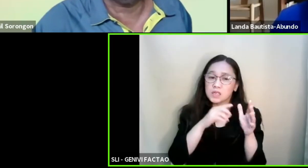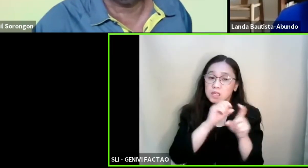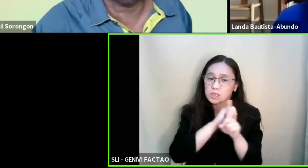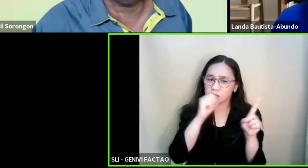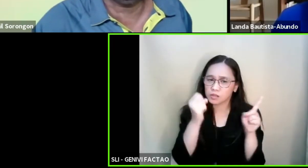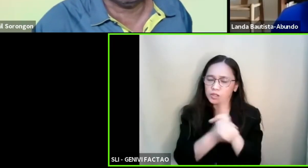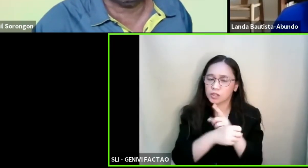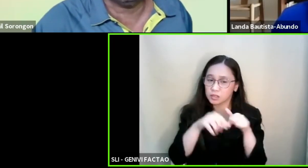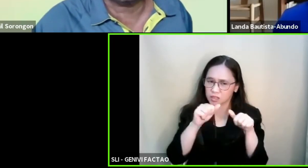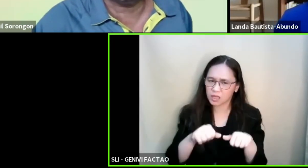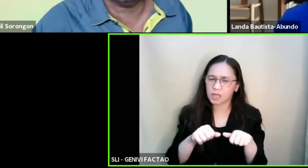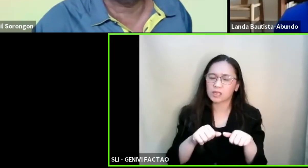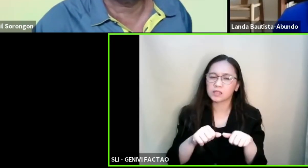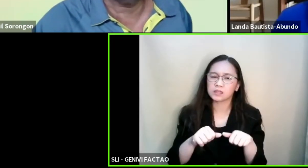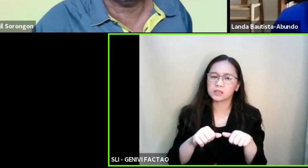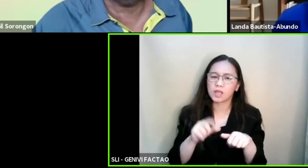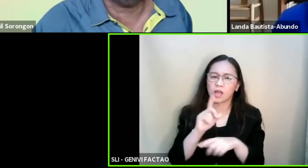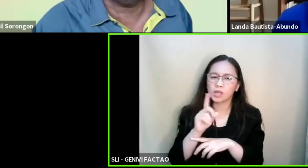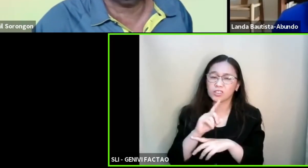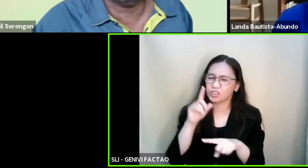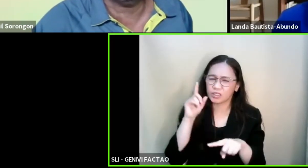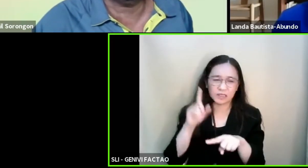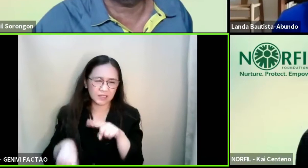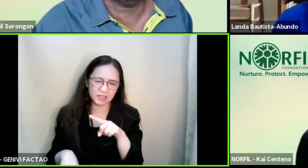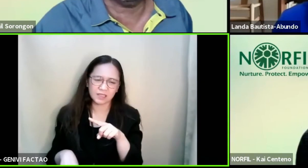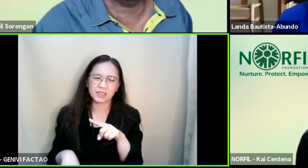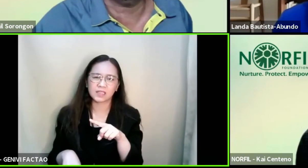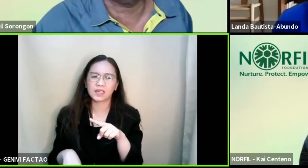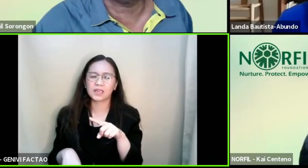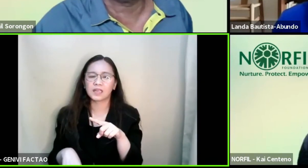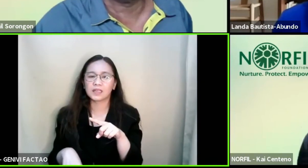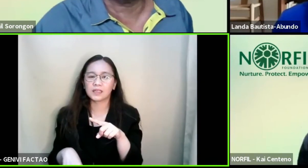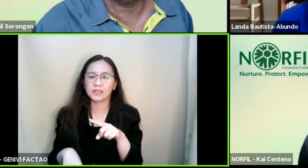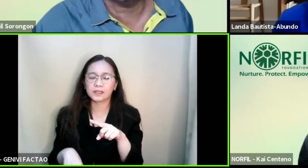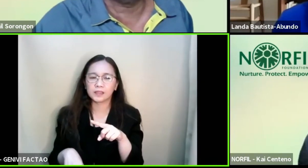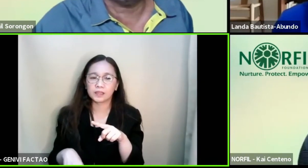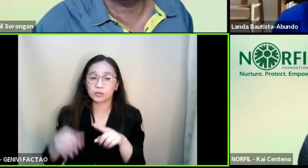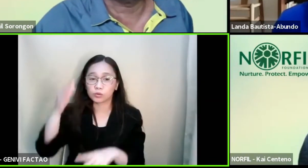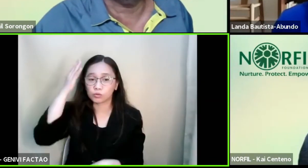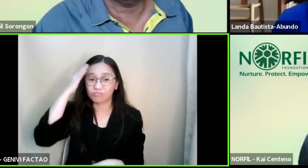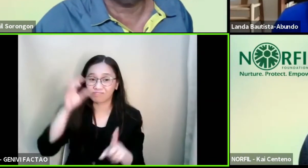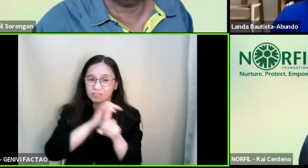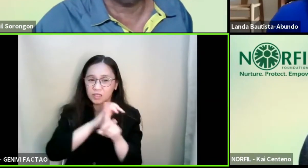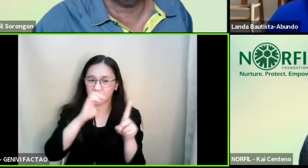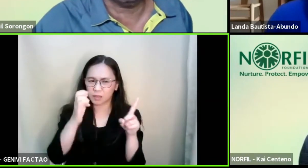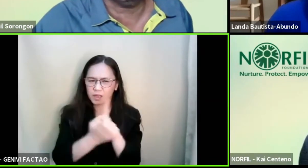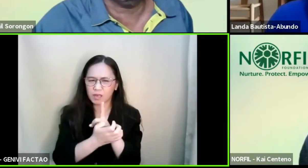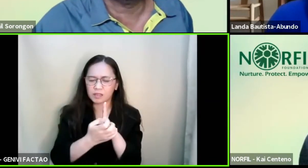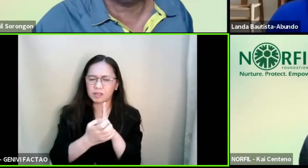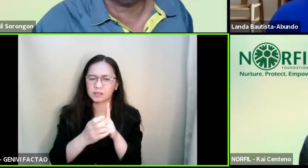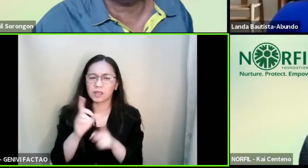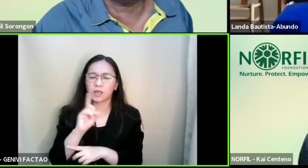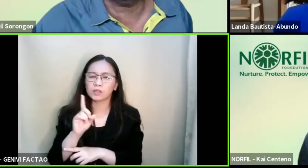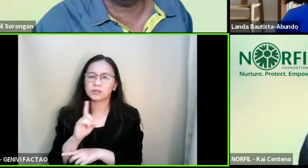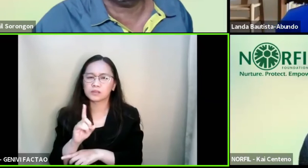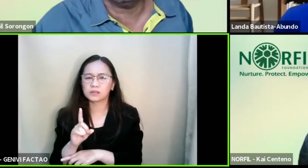ano yung hindi nila kaya, no? At i-profile din natin, no, ang ating environment, no? Ano ba yung mga,